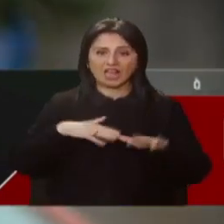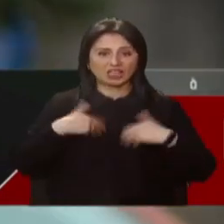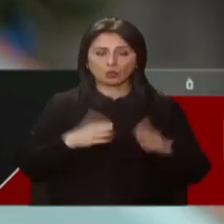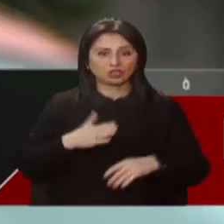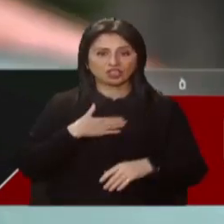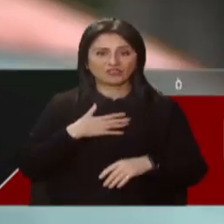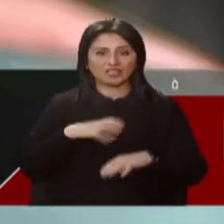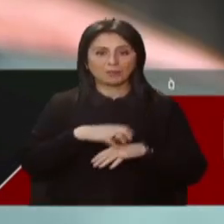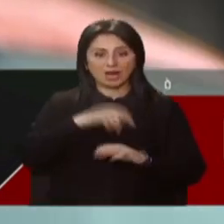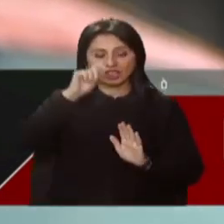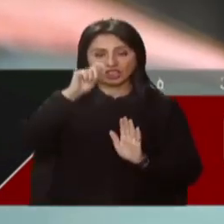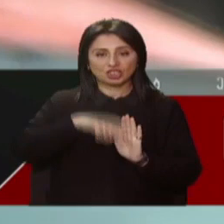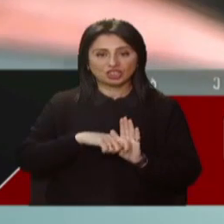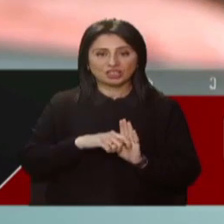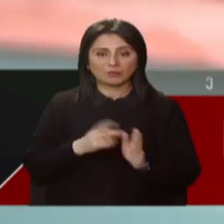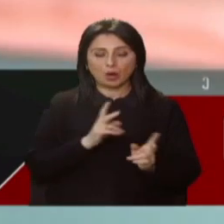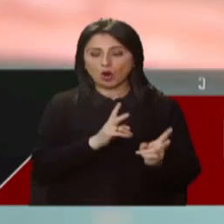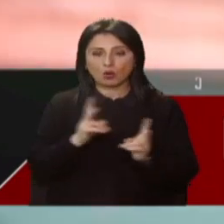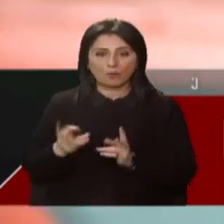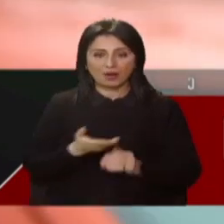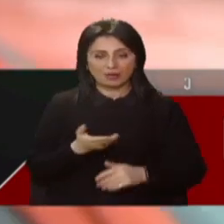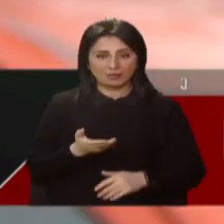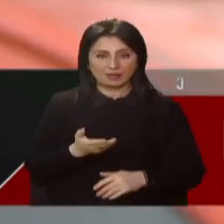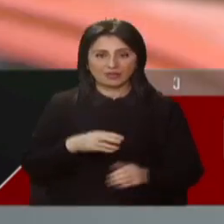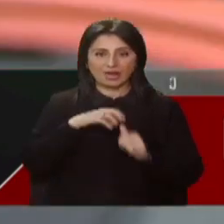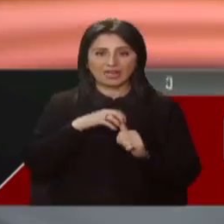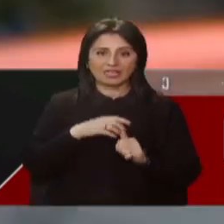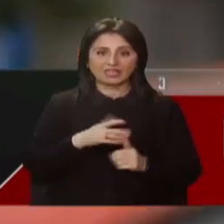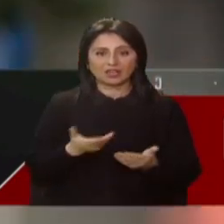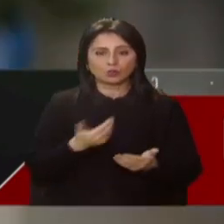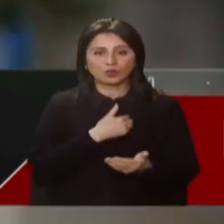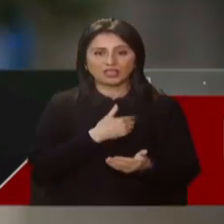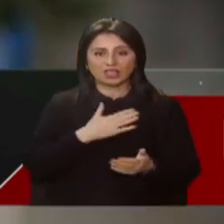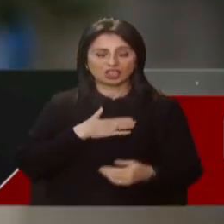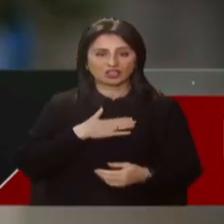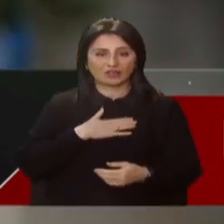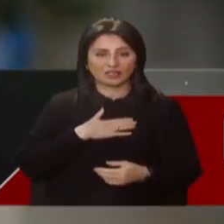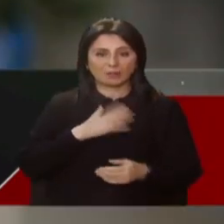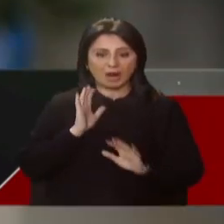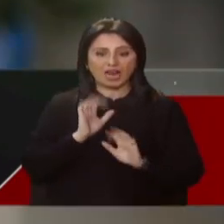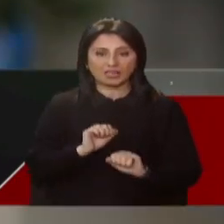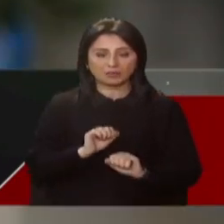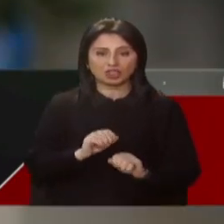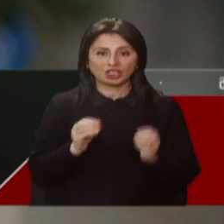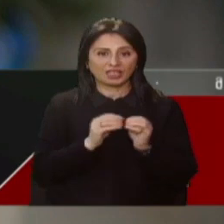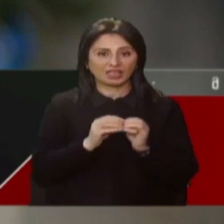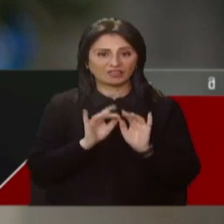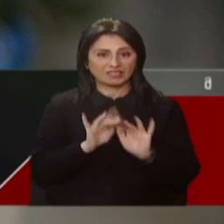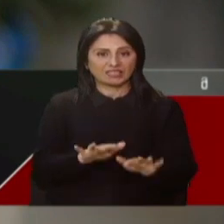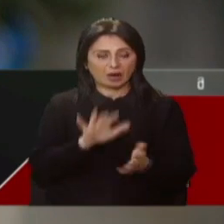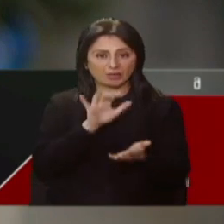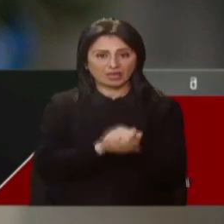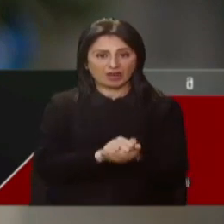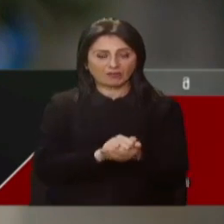რომ ჩვენი პარტიის შიგნით რომელიმე ლიდერი ან თუნდაც ჩვენი მხარდამჭერი იგივე საქმიანობით